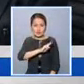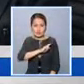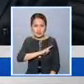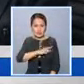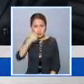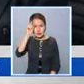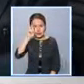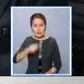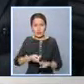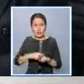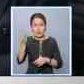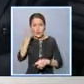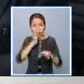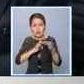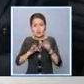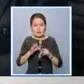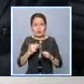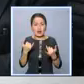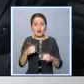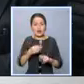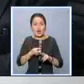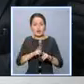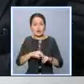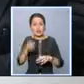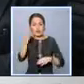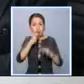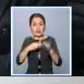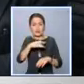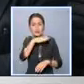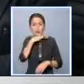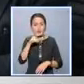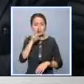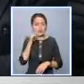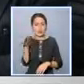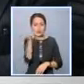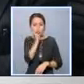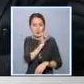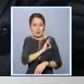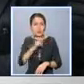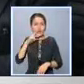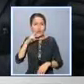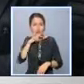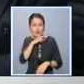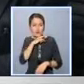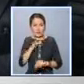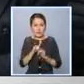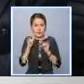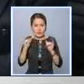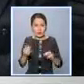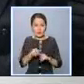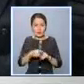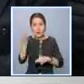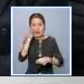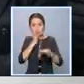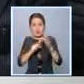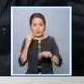жас адамдар енді жаңа-жаңа аптека жұмыс кезетіне кіріп жатқан. Бұл әрине ақша бар. Неғұрым көп